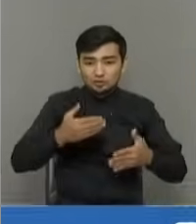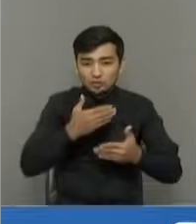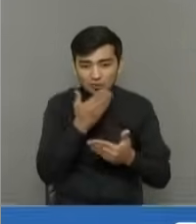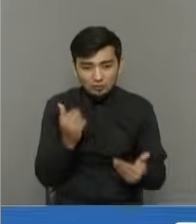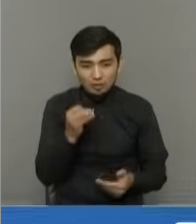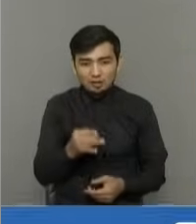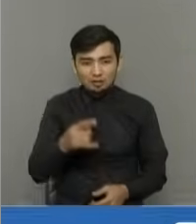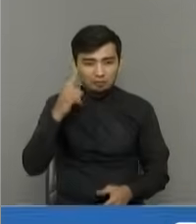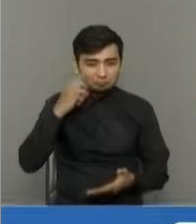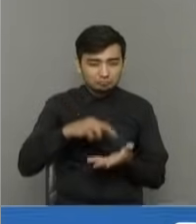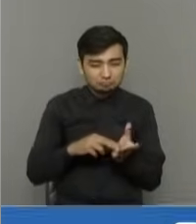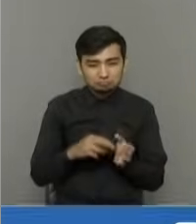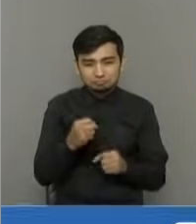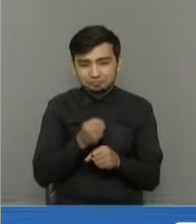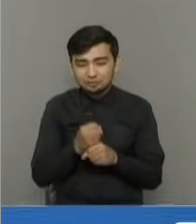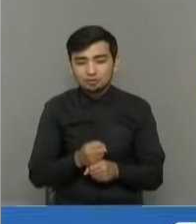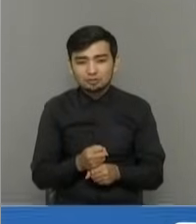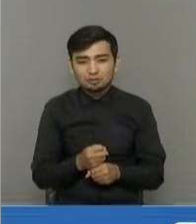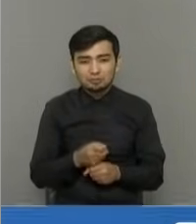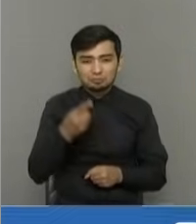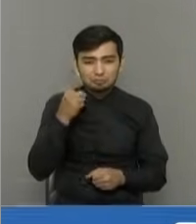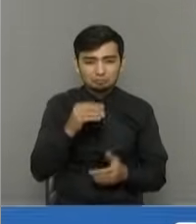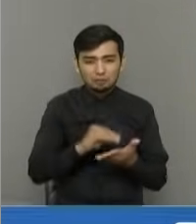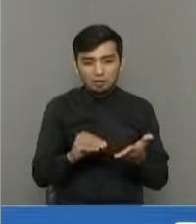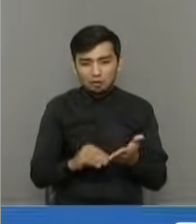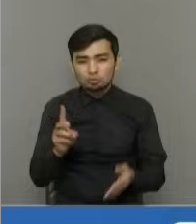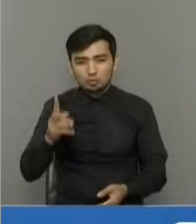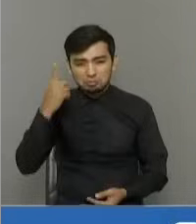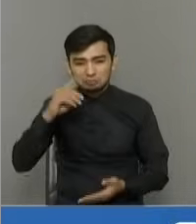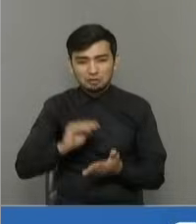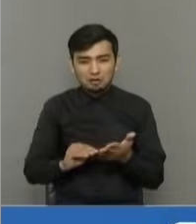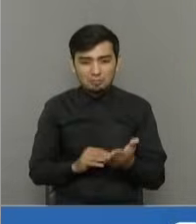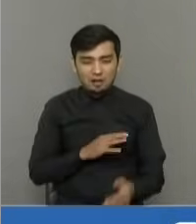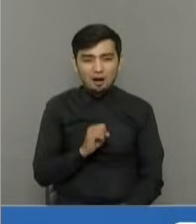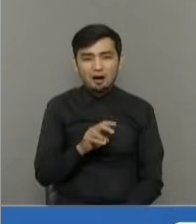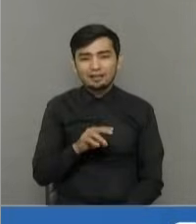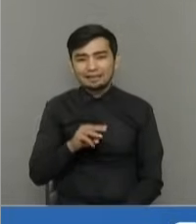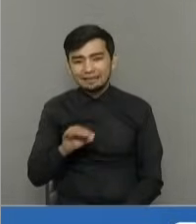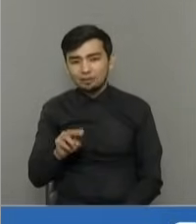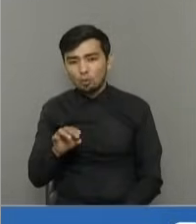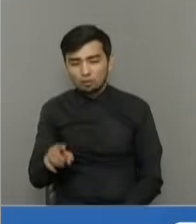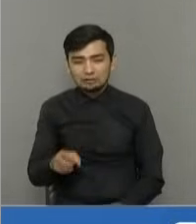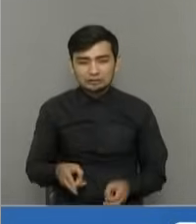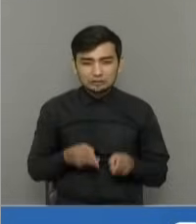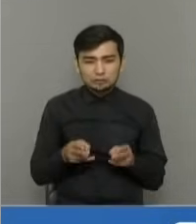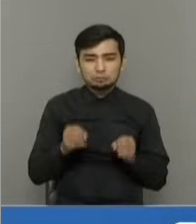по надуманным данным антикор состряпать